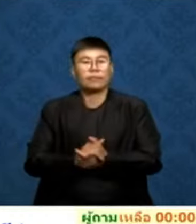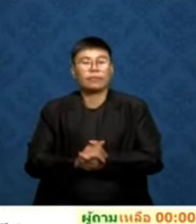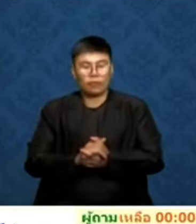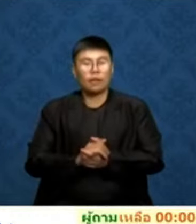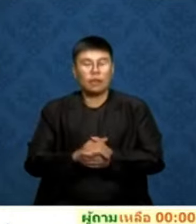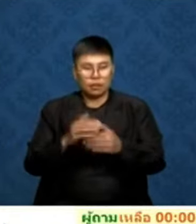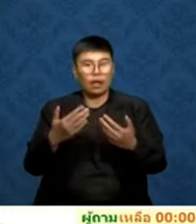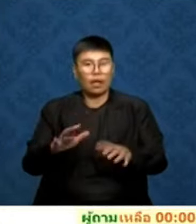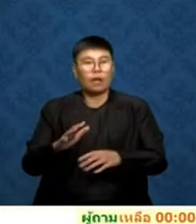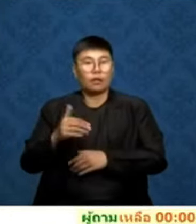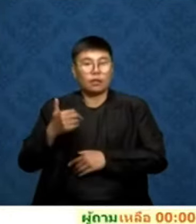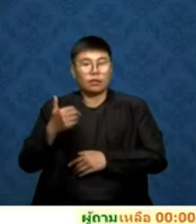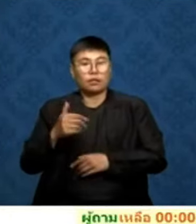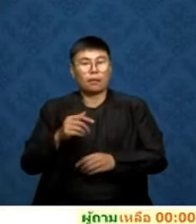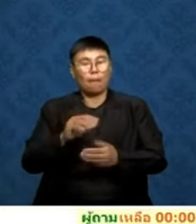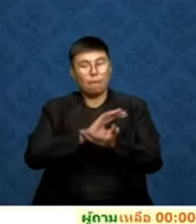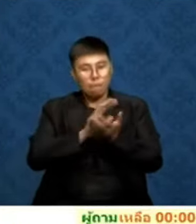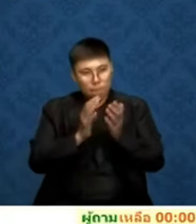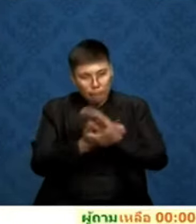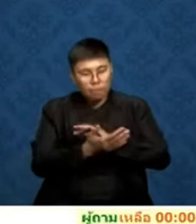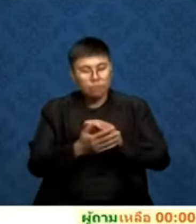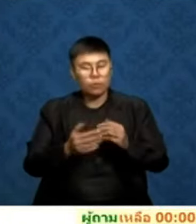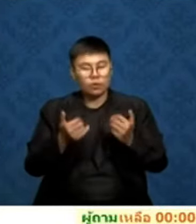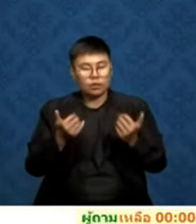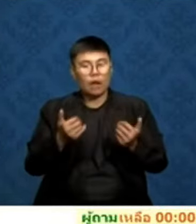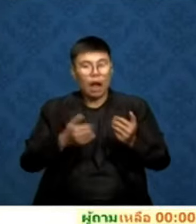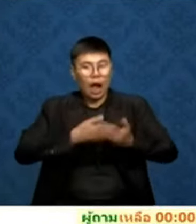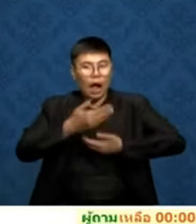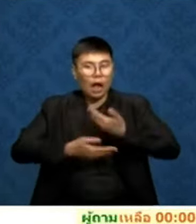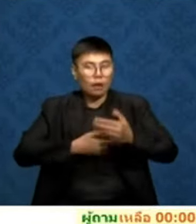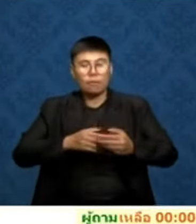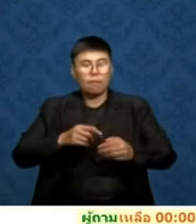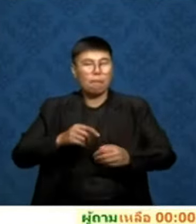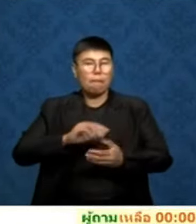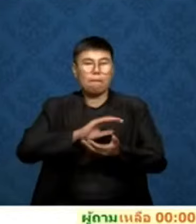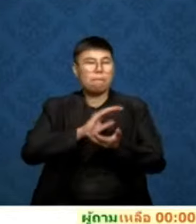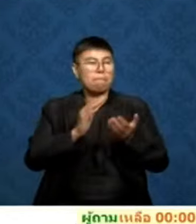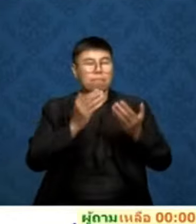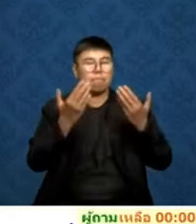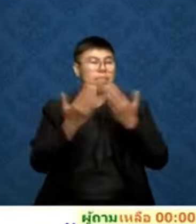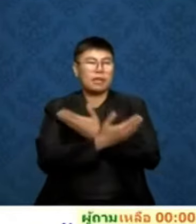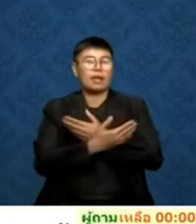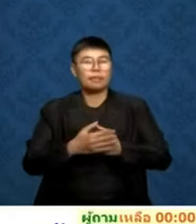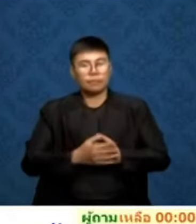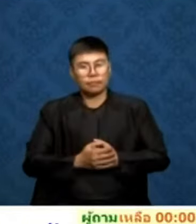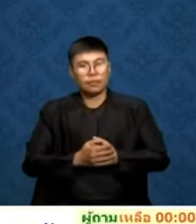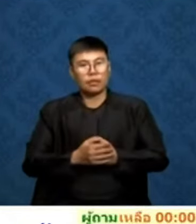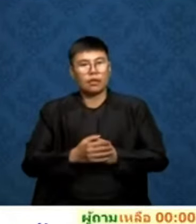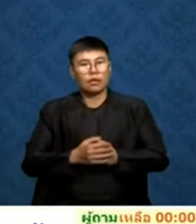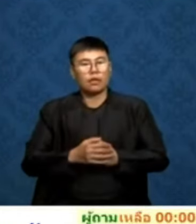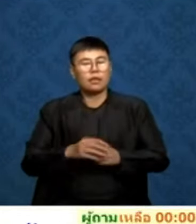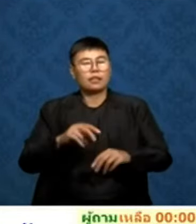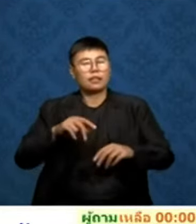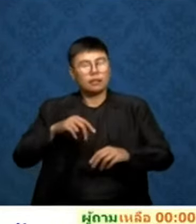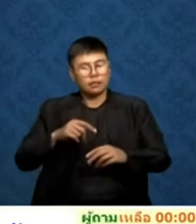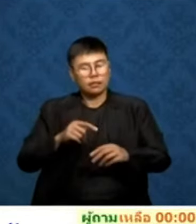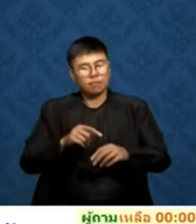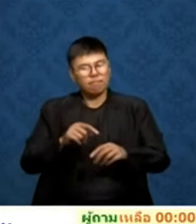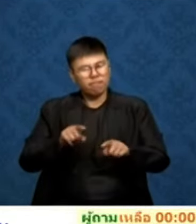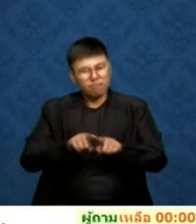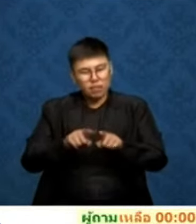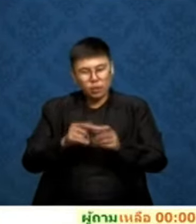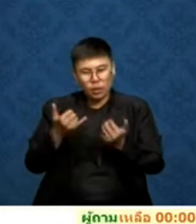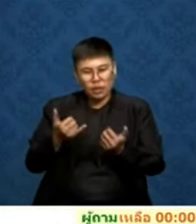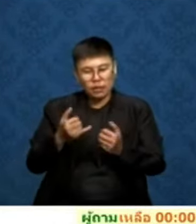ที่เราจะต้องปรับวันนี้การค้ามันเปลี่ยนเร็วหรือเกินนะครับอาจจะเรียกว่าเราเดินตามหลังช้าเขา192939แต่วันนี้จะต้